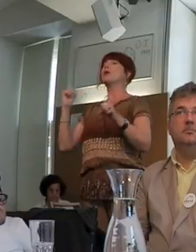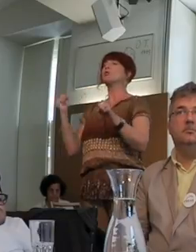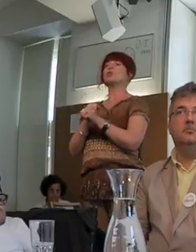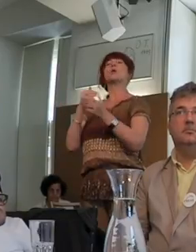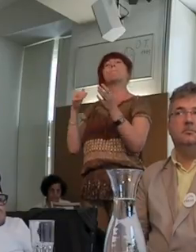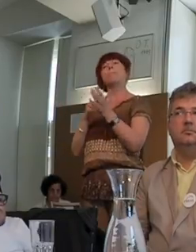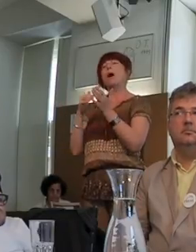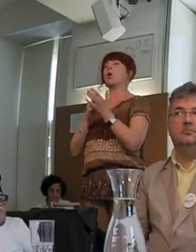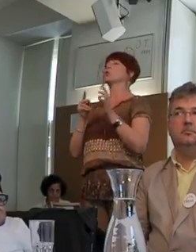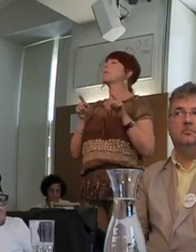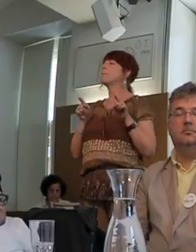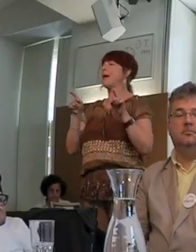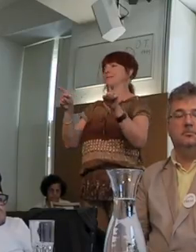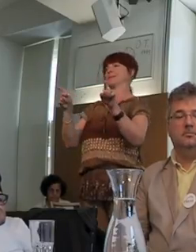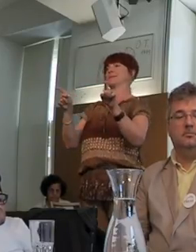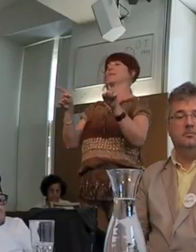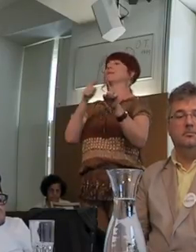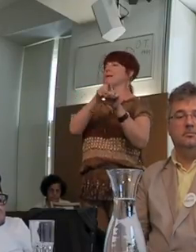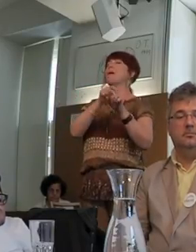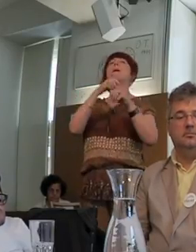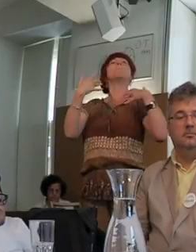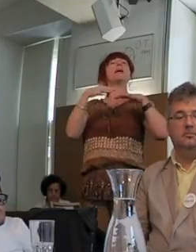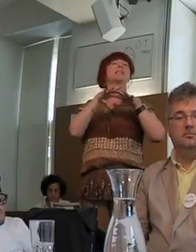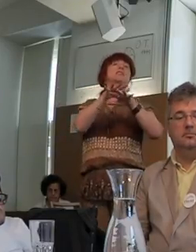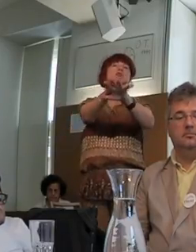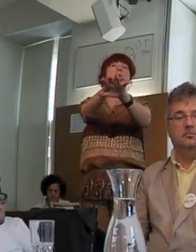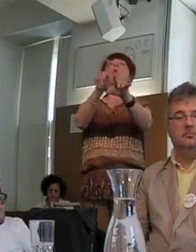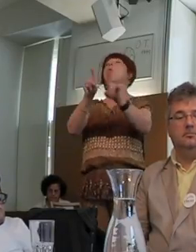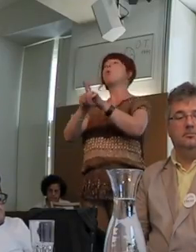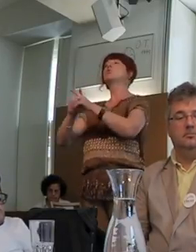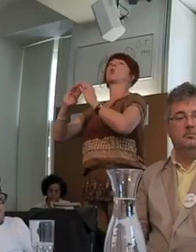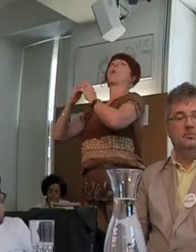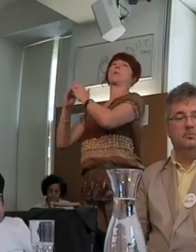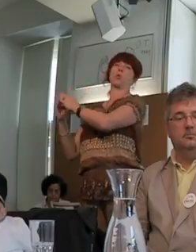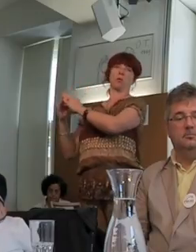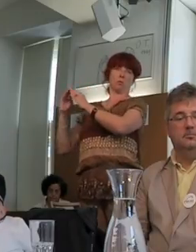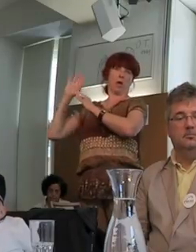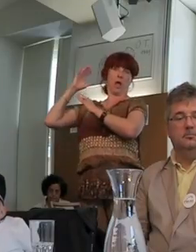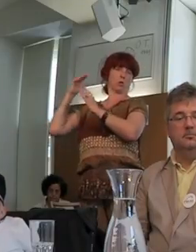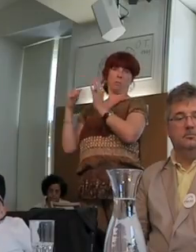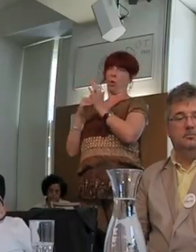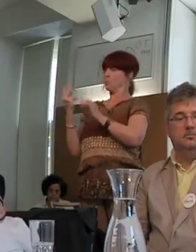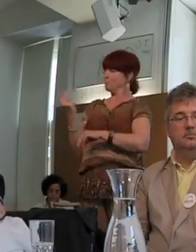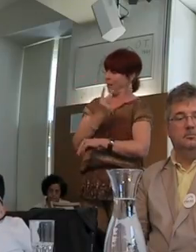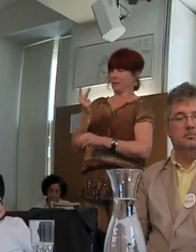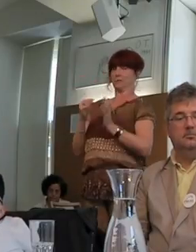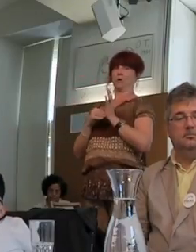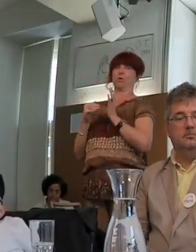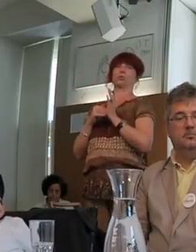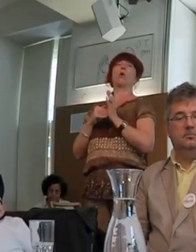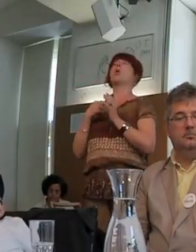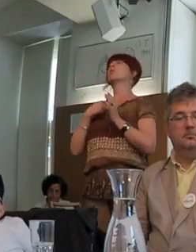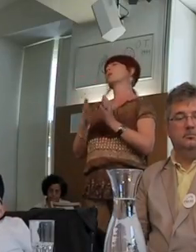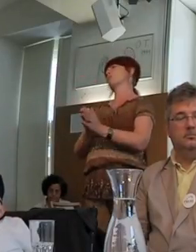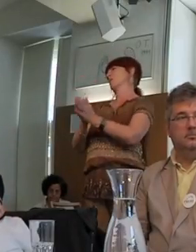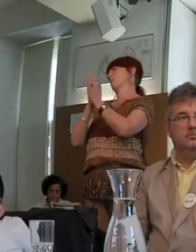werden den Mainstream brauchen und wir werden das Community Radio brauchen. Und warum ich auch bitten möchte, das kommt